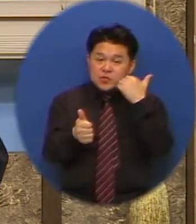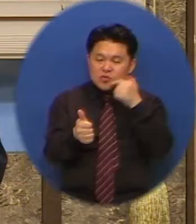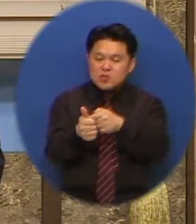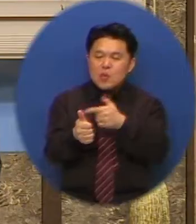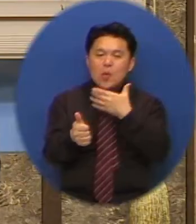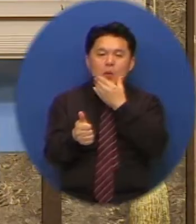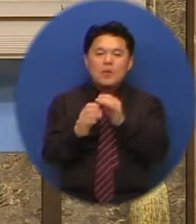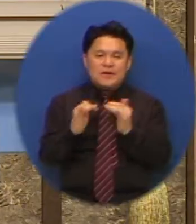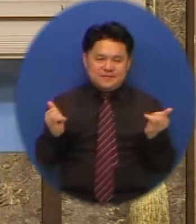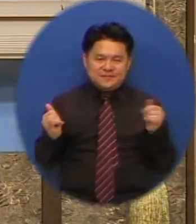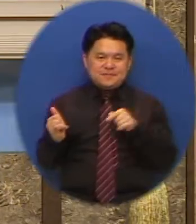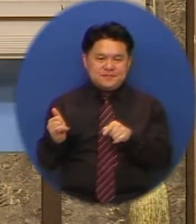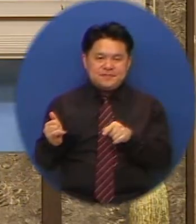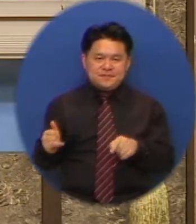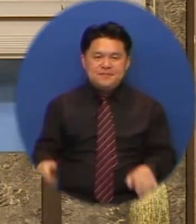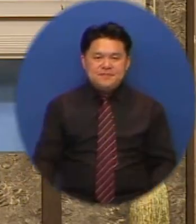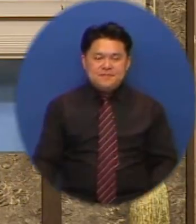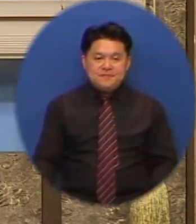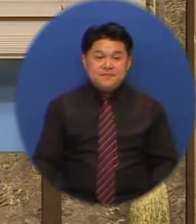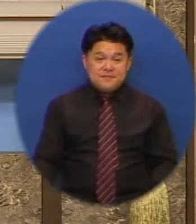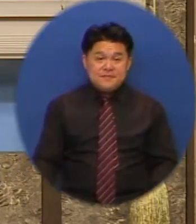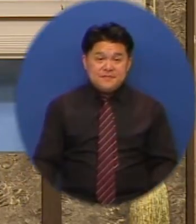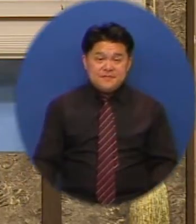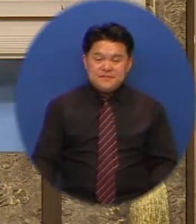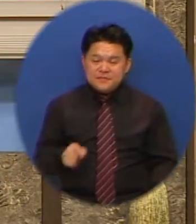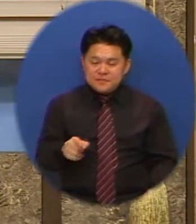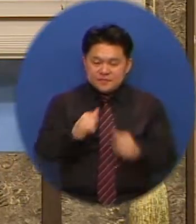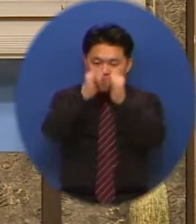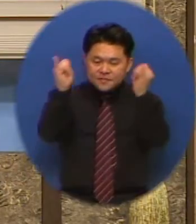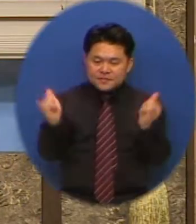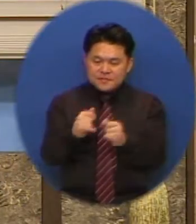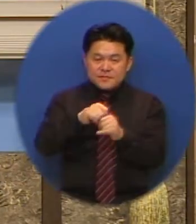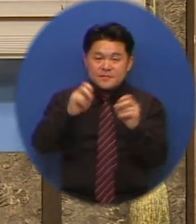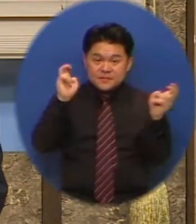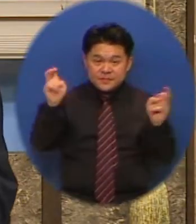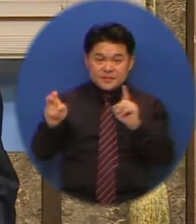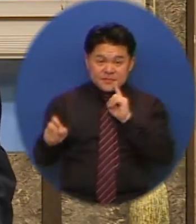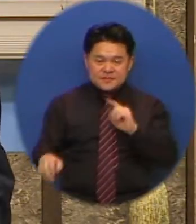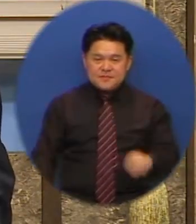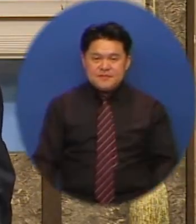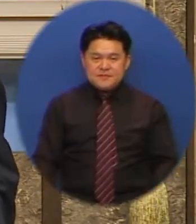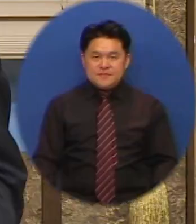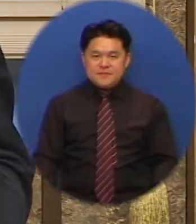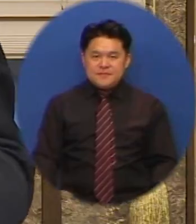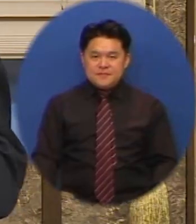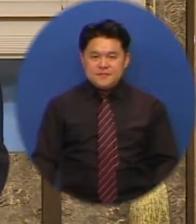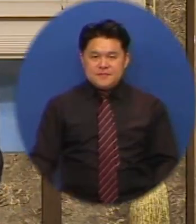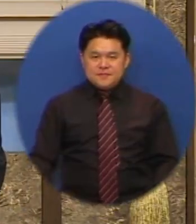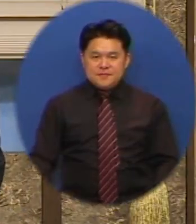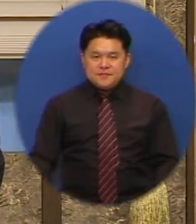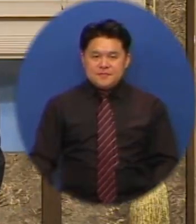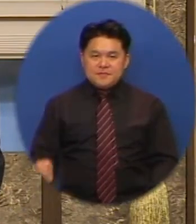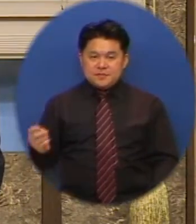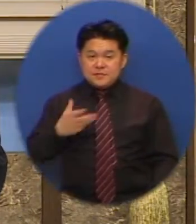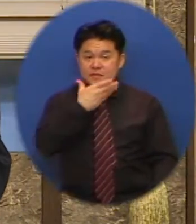주체를 만들겠다 사회복지 네. 복지인들을 그걸 이제 사회적 기업가라 그러거든요. 예. 그리고 이제